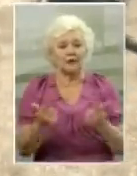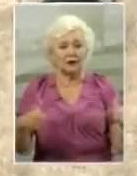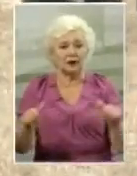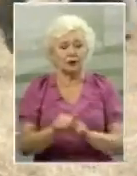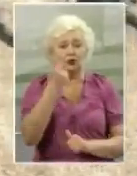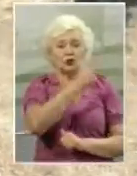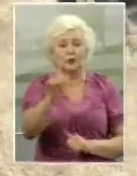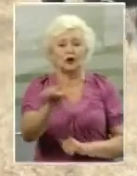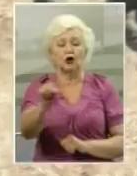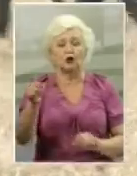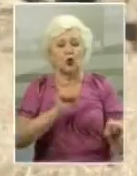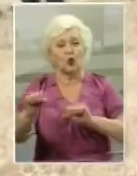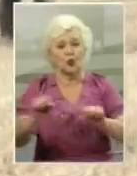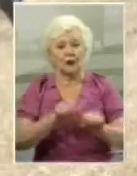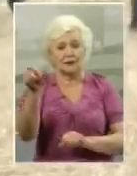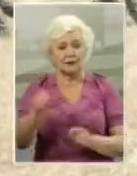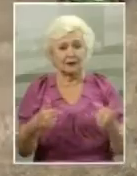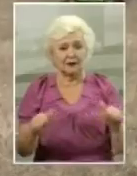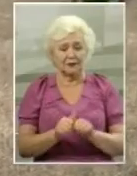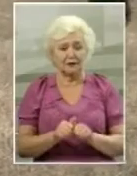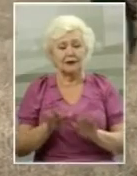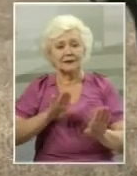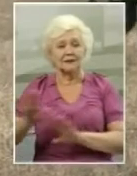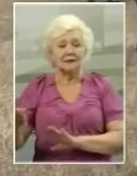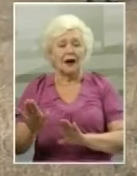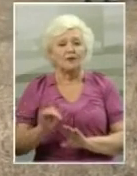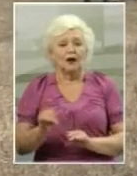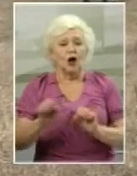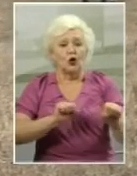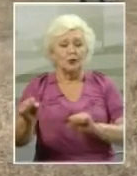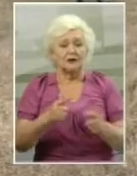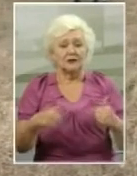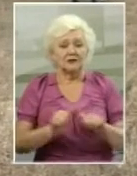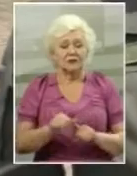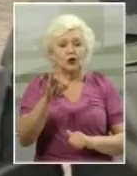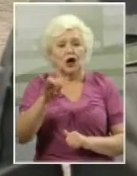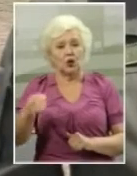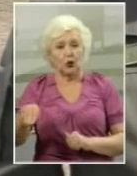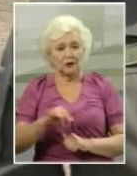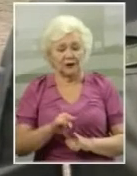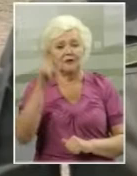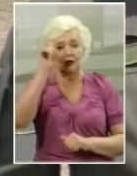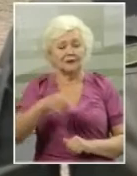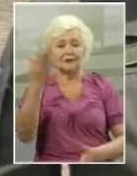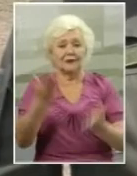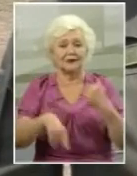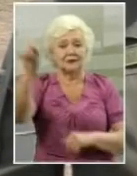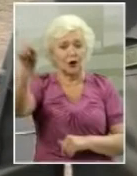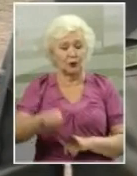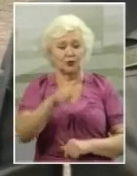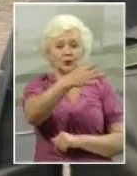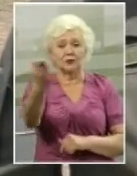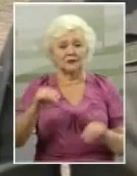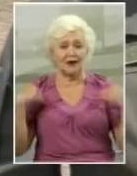вони бачили, хто у них командир, відділення, замком взвод, командир взводу, командир роти. І вони вже знають, тобто вони прибувають, вони знають, що оце моя